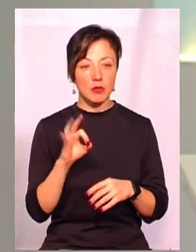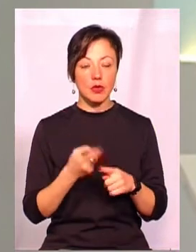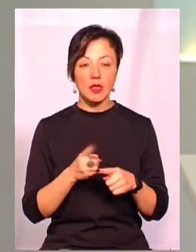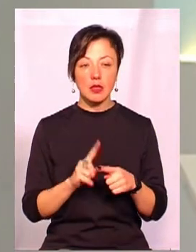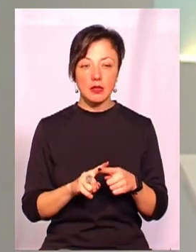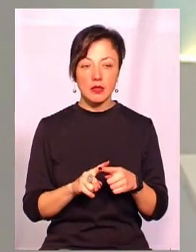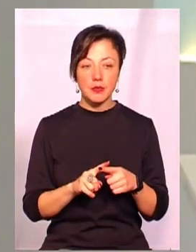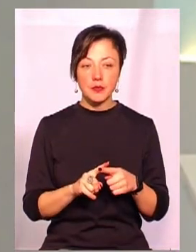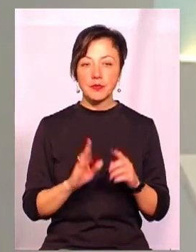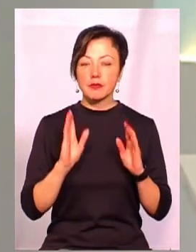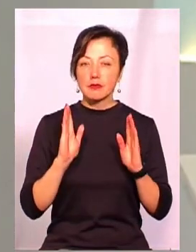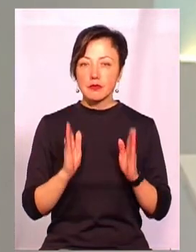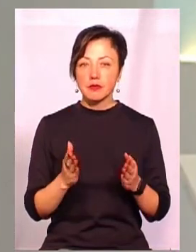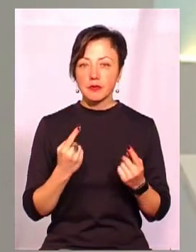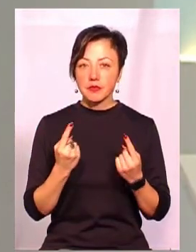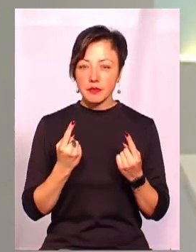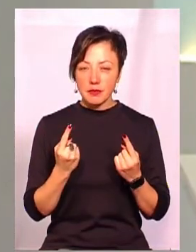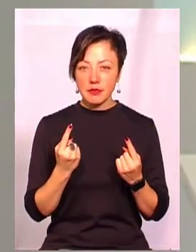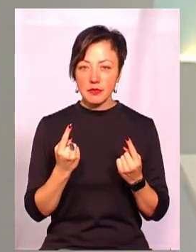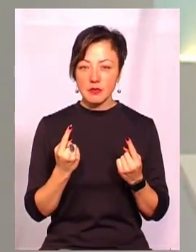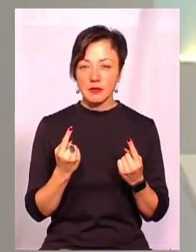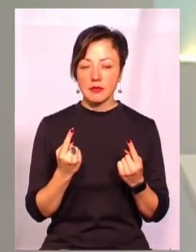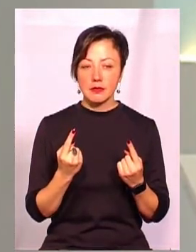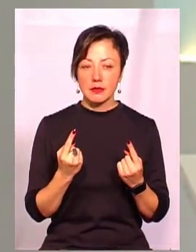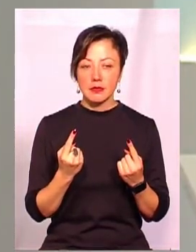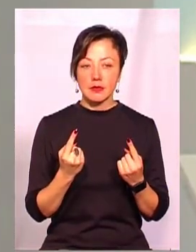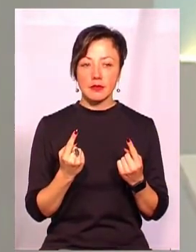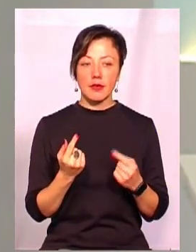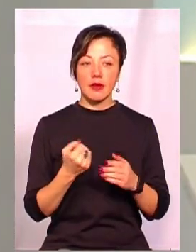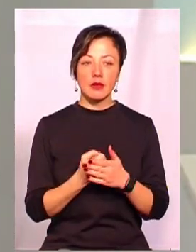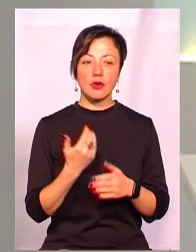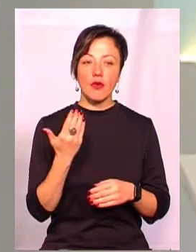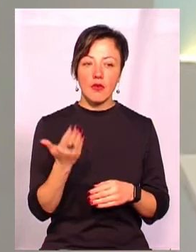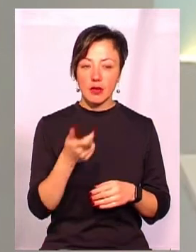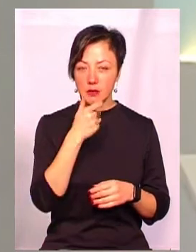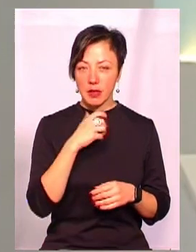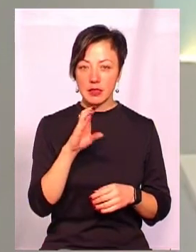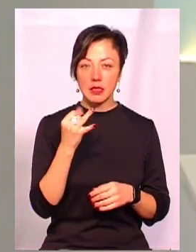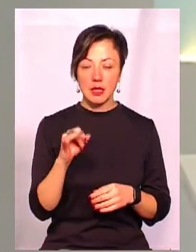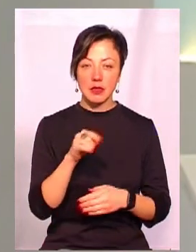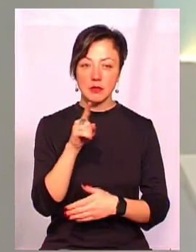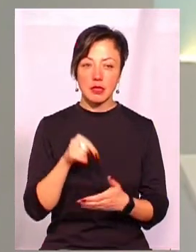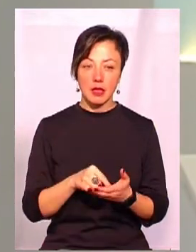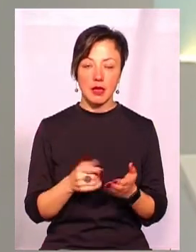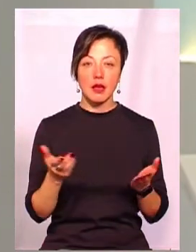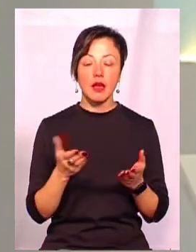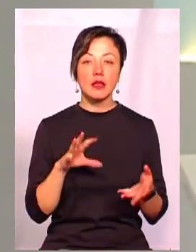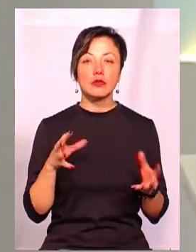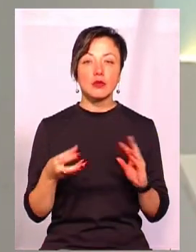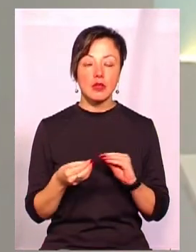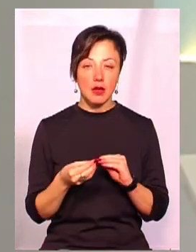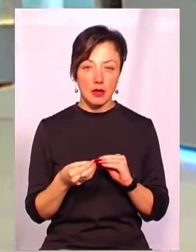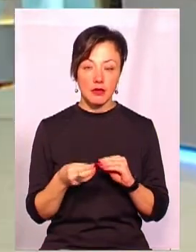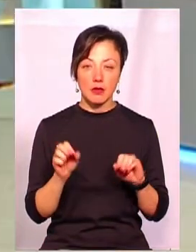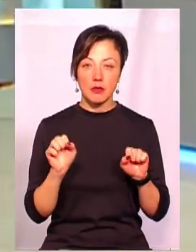ми ще поговоримо. До вас, пане Сергію, запитання. Яких